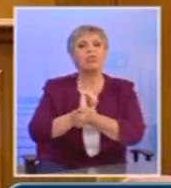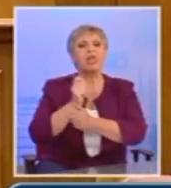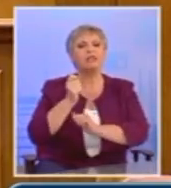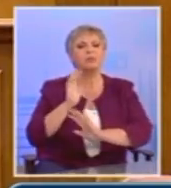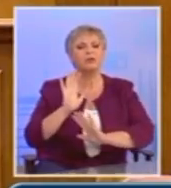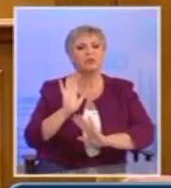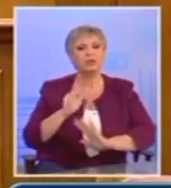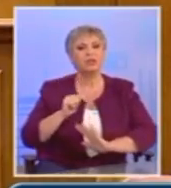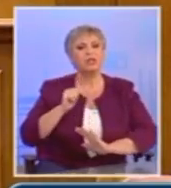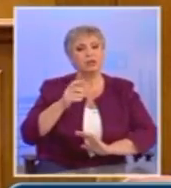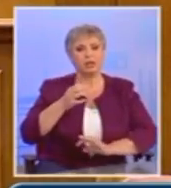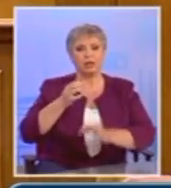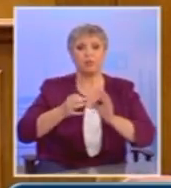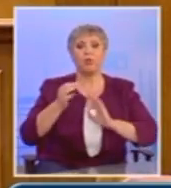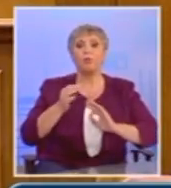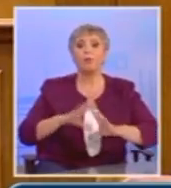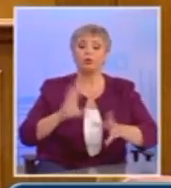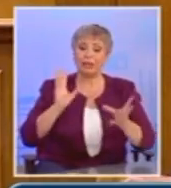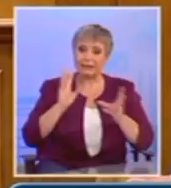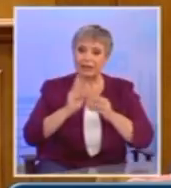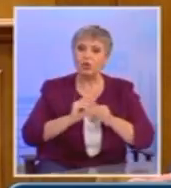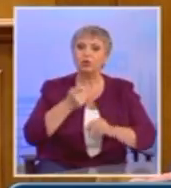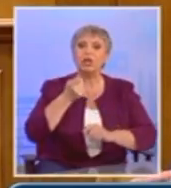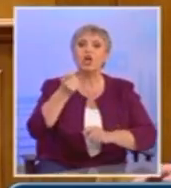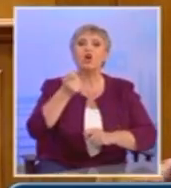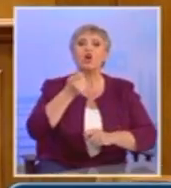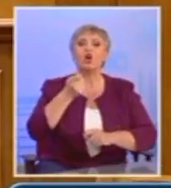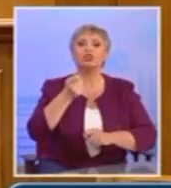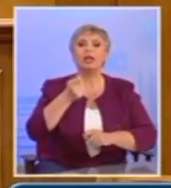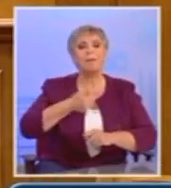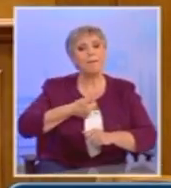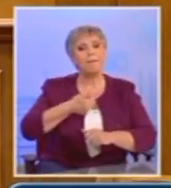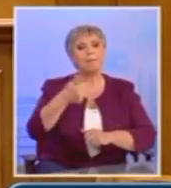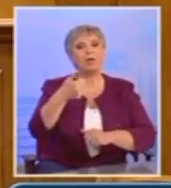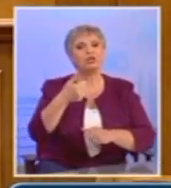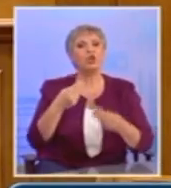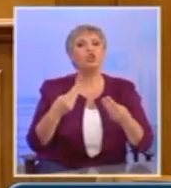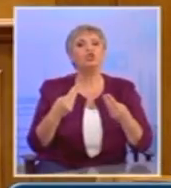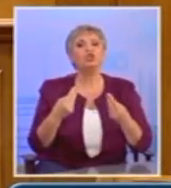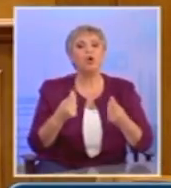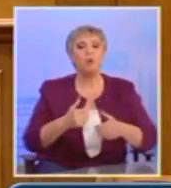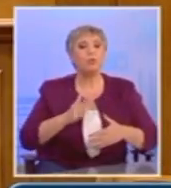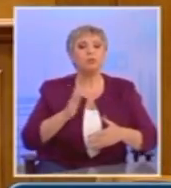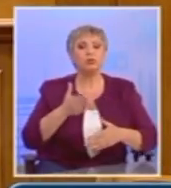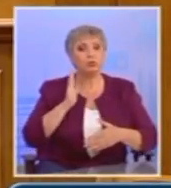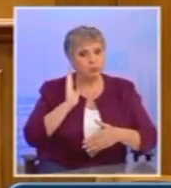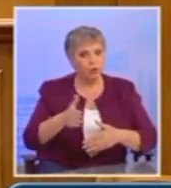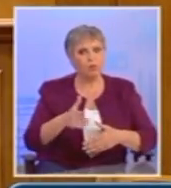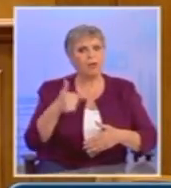για την αναδιάρθρωση του συνολικού χρέους προς τον Ευρωπαϊκό Μηχανισμό Στήριξης ώστε να γίνει εξυπηρετήσιμο και βιώσιμο.